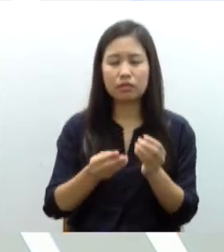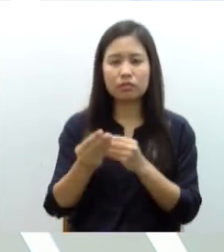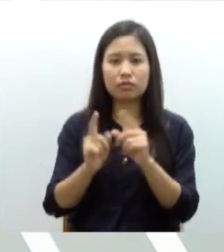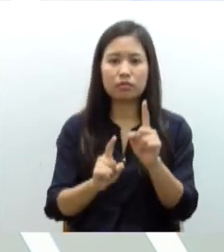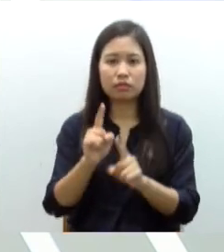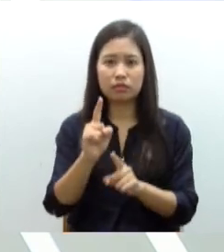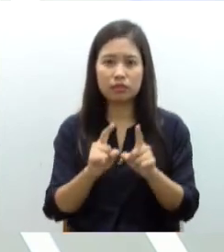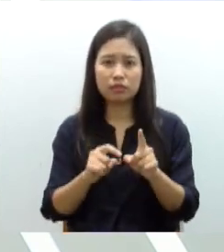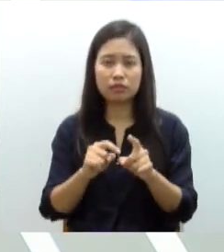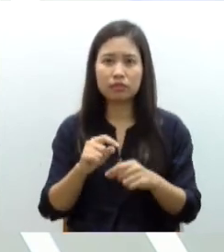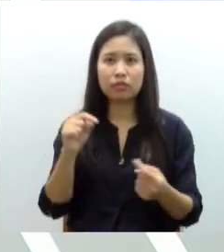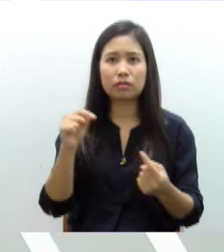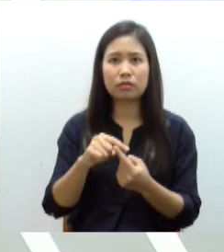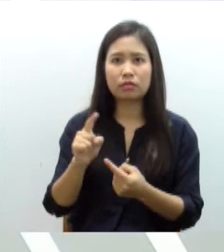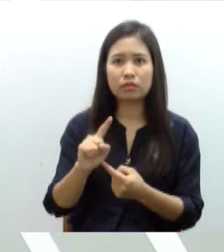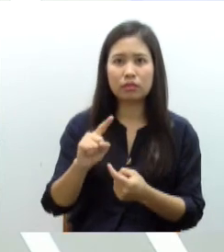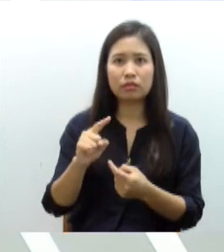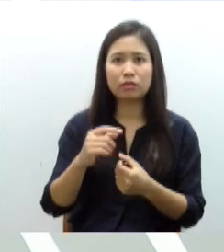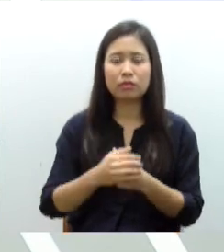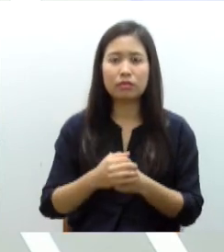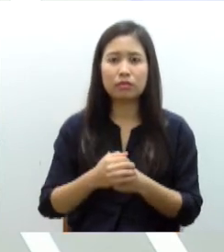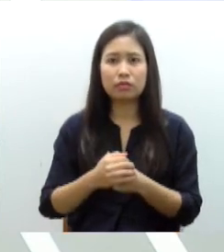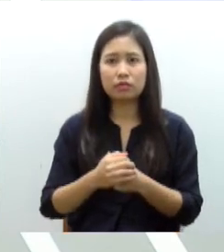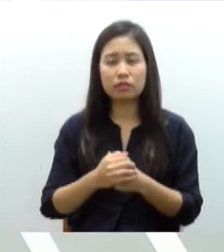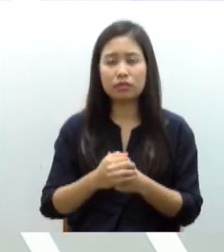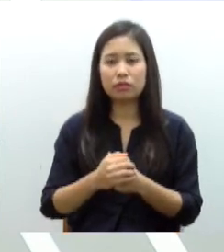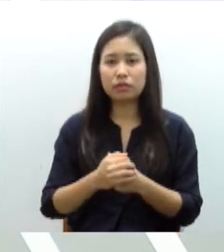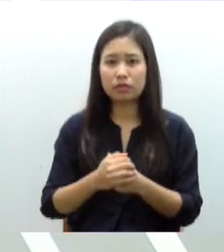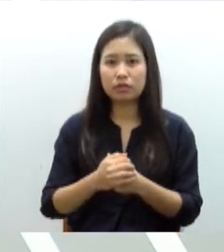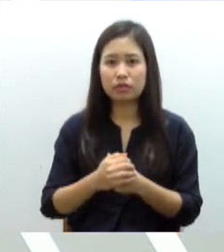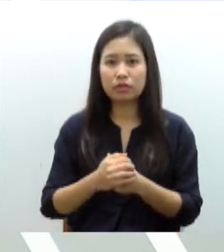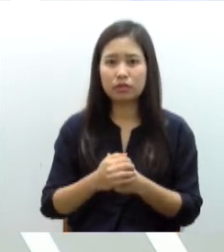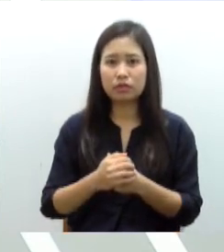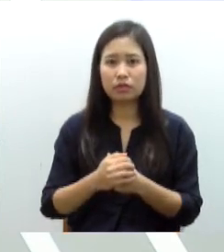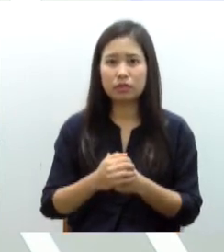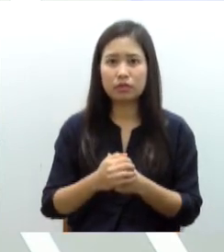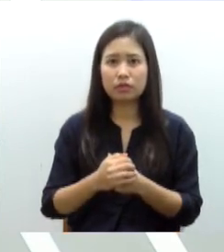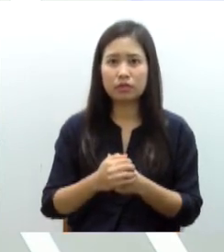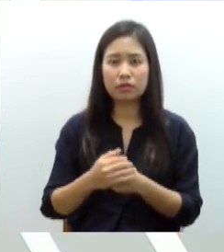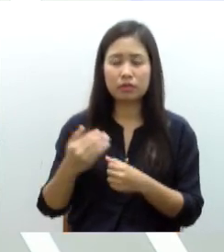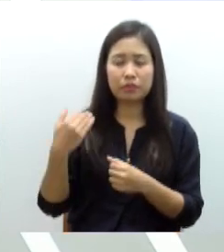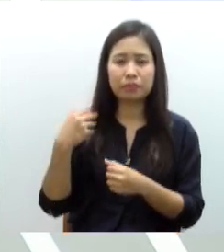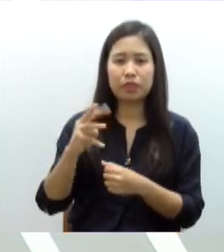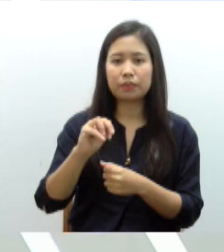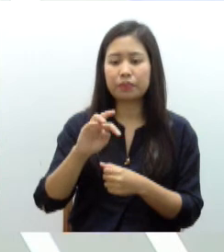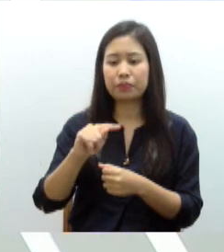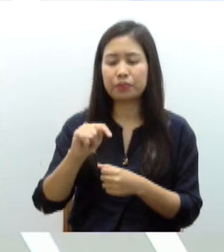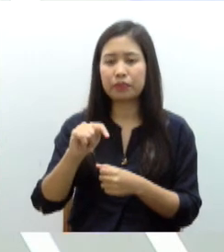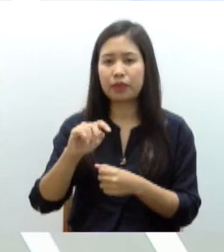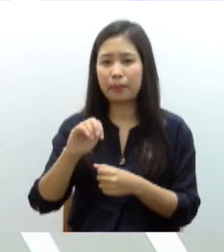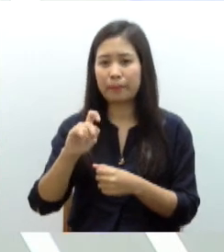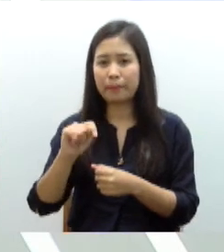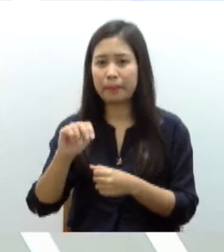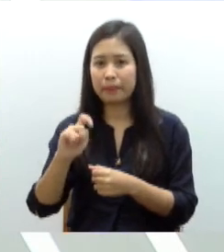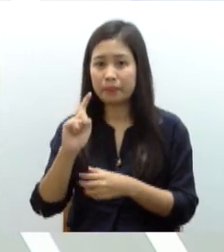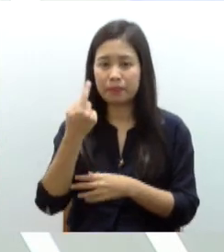ติกรรมที่ทำอยู่กันทุกวันเนี่ยมันจะนำไปสู่การทุจริตคอร์รัปชันหรือไม่นะฮะถ้าได้คะแนนน้อย